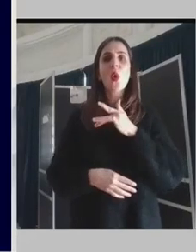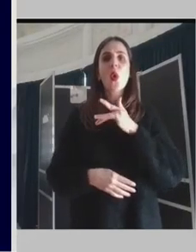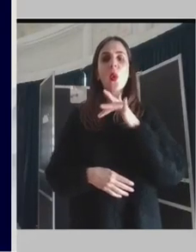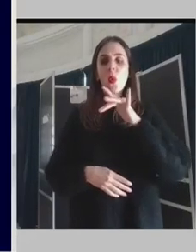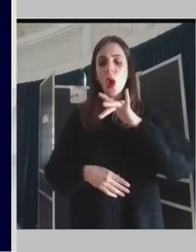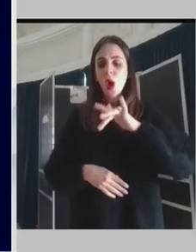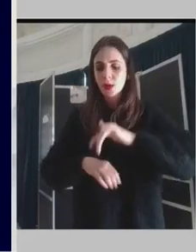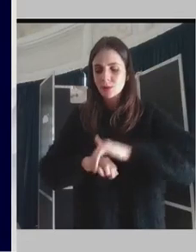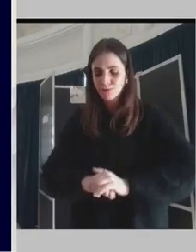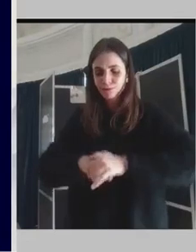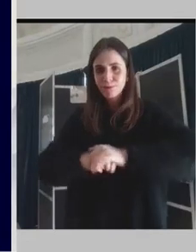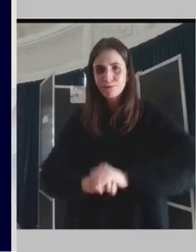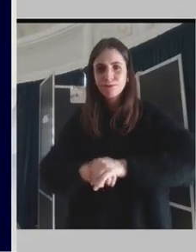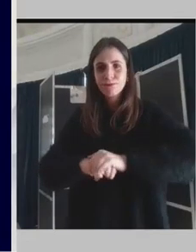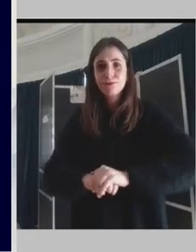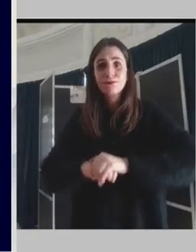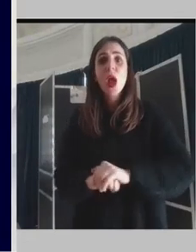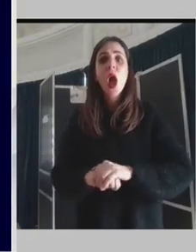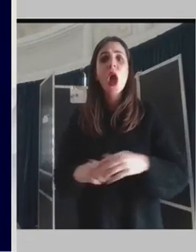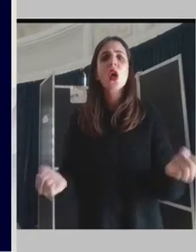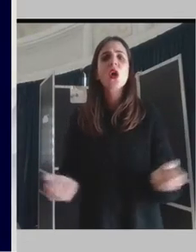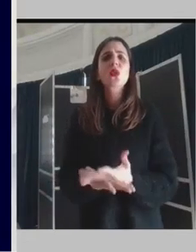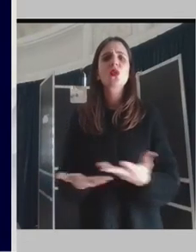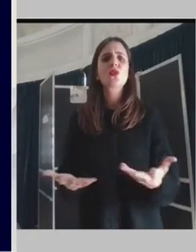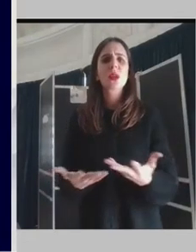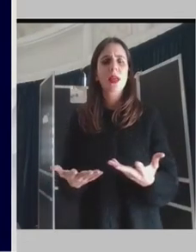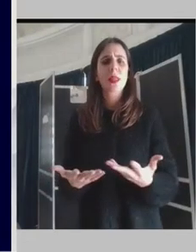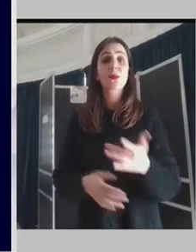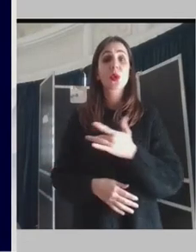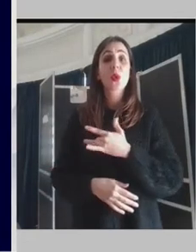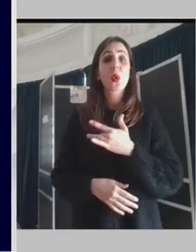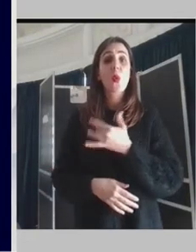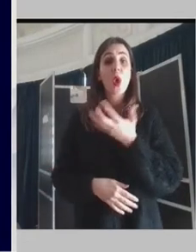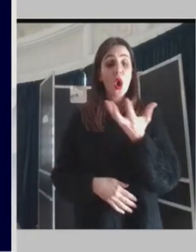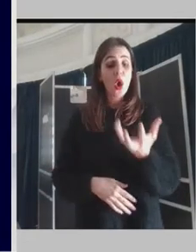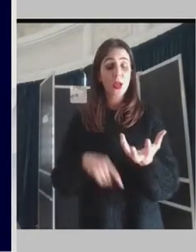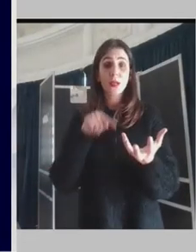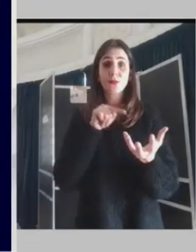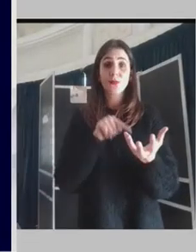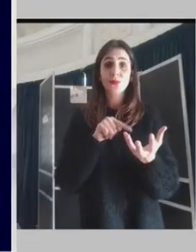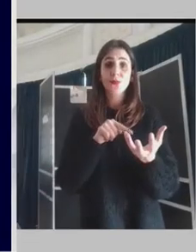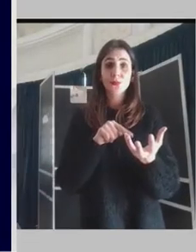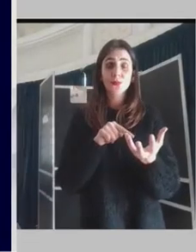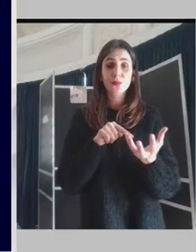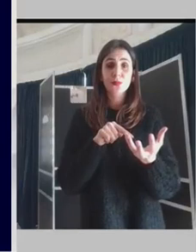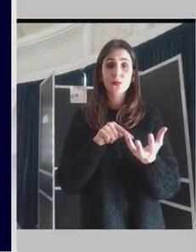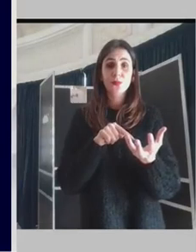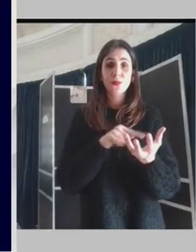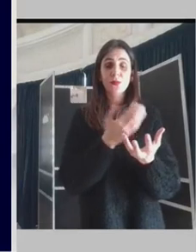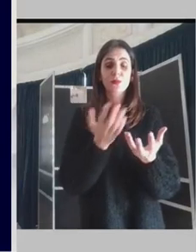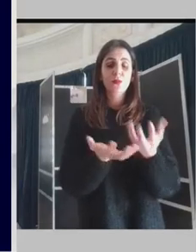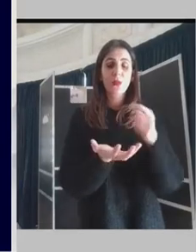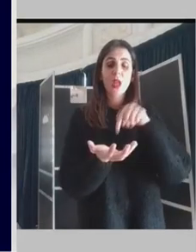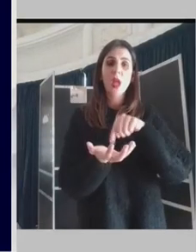maniera giusta, può succedere che il cuore, che è una valvola, è una